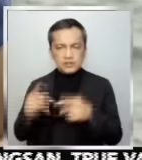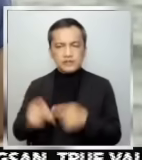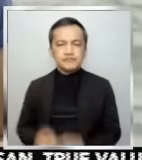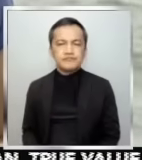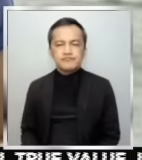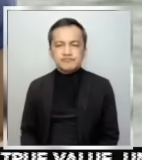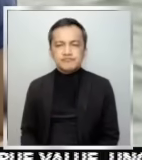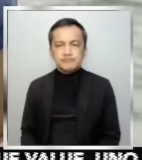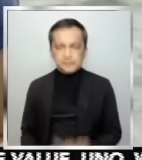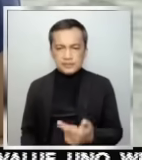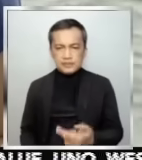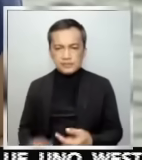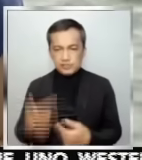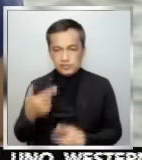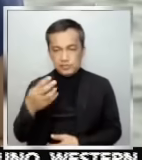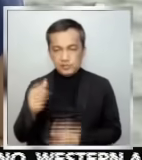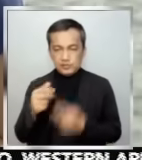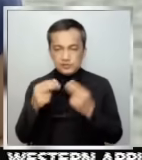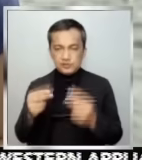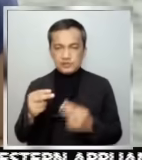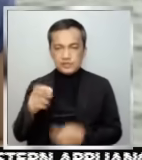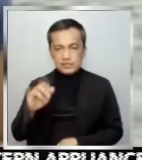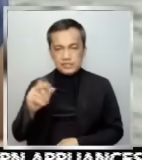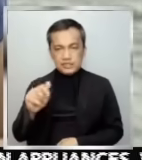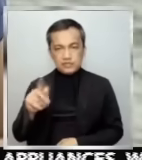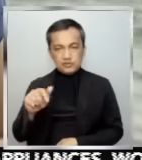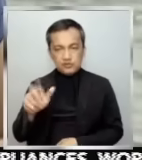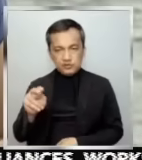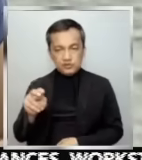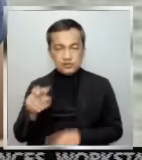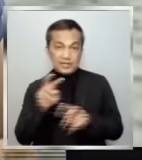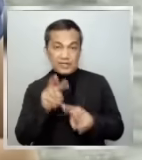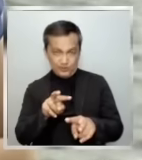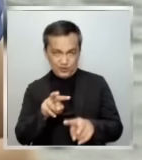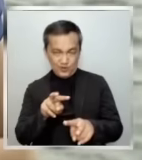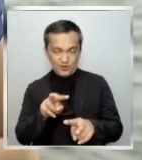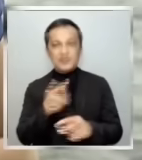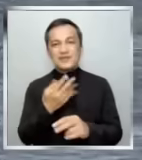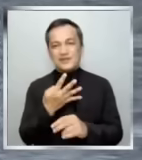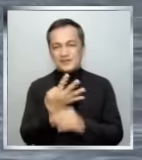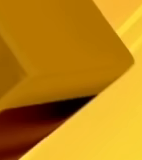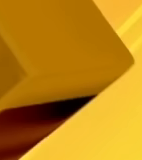integrated news Katrina son nakatutok 24